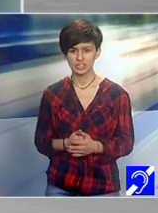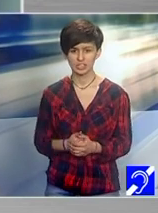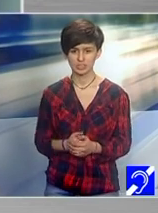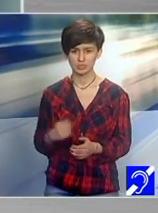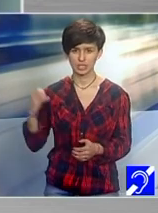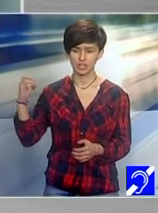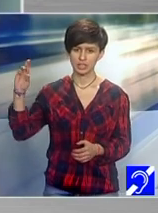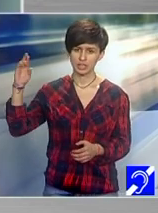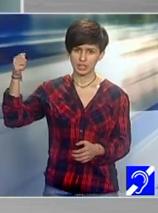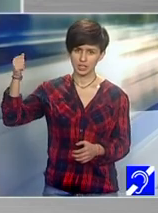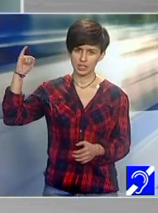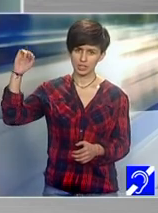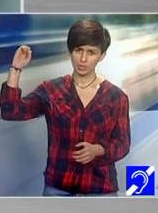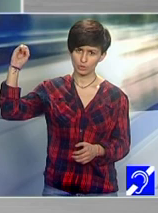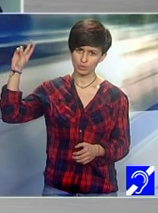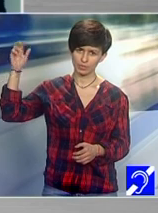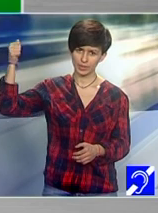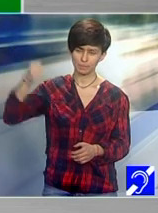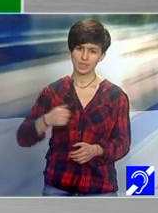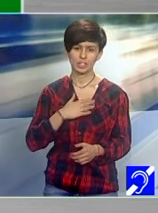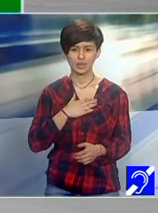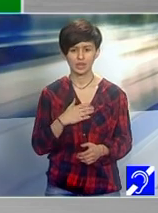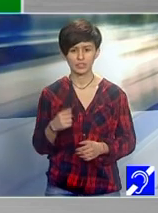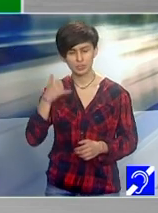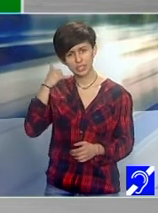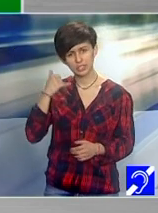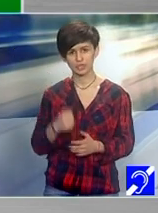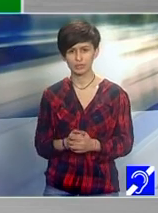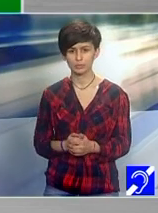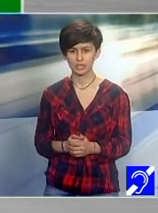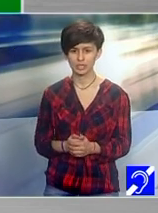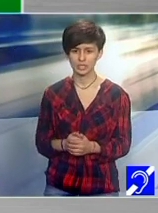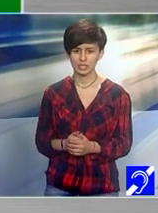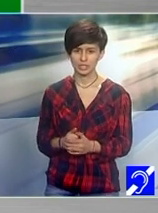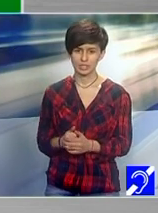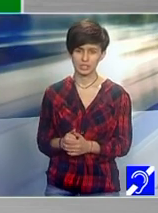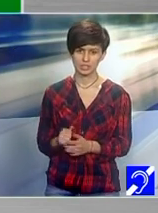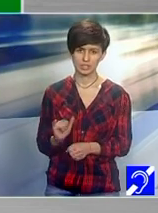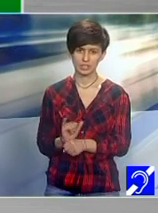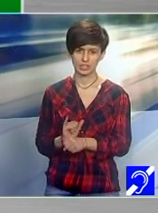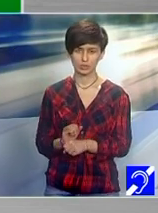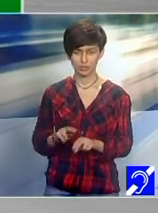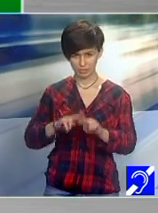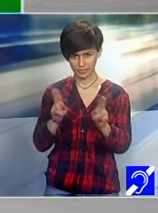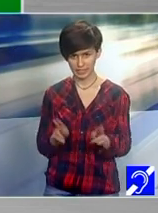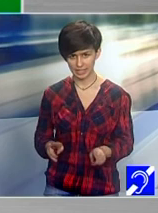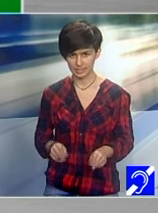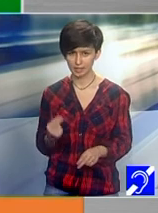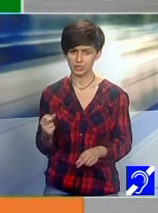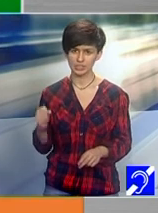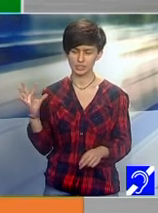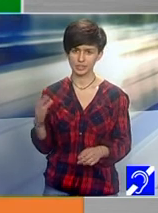domnul dr. Ioan Cotoșman, președintele Federației Hipocrat. Bună ziua, domnule doctor! Sără